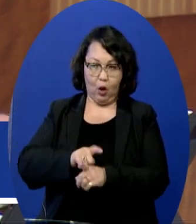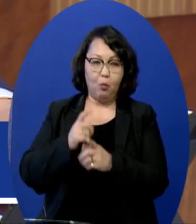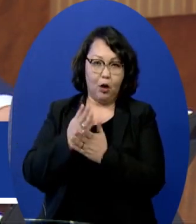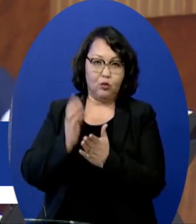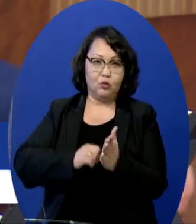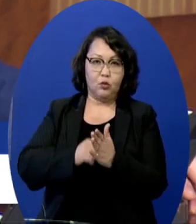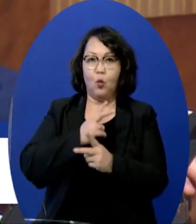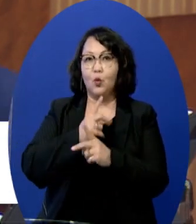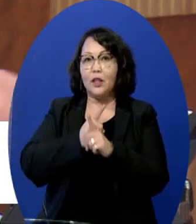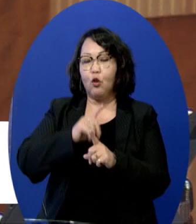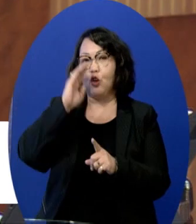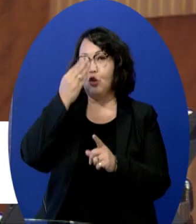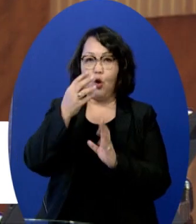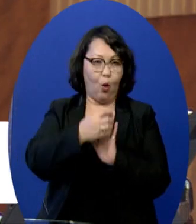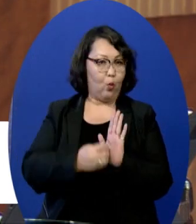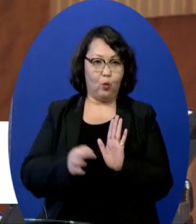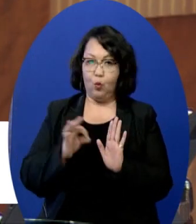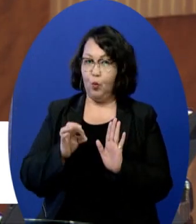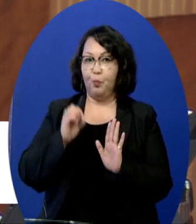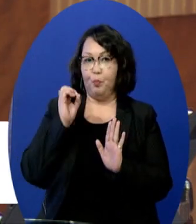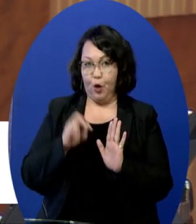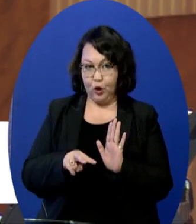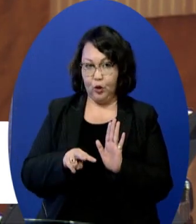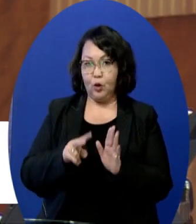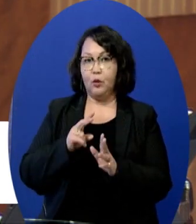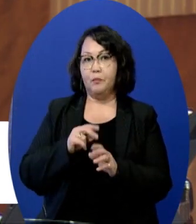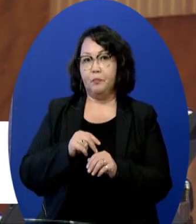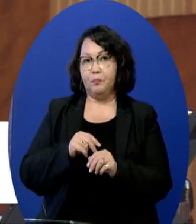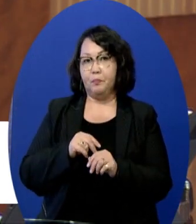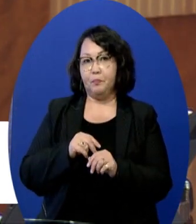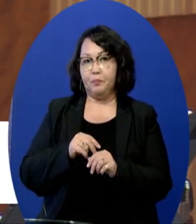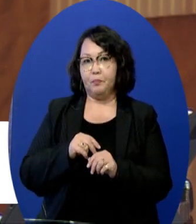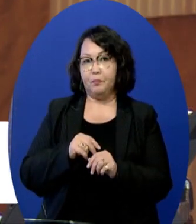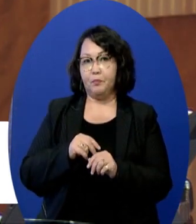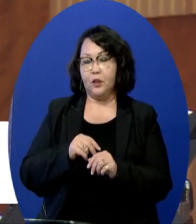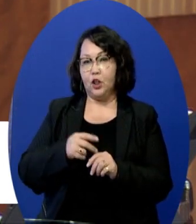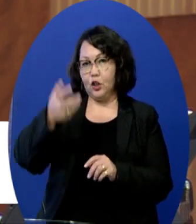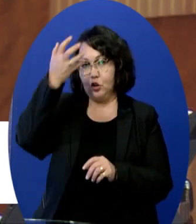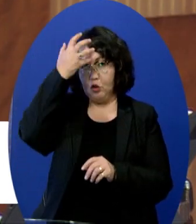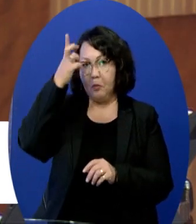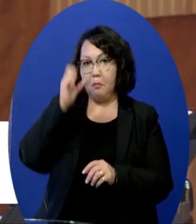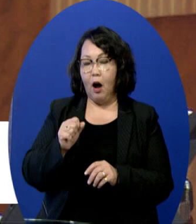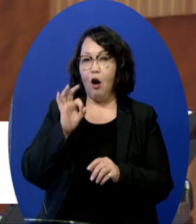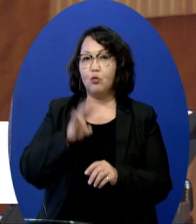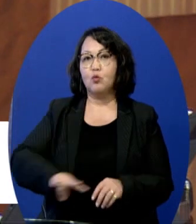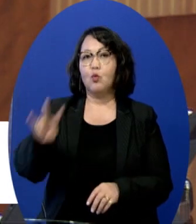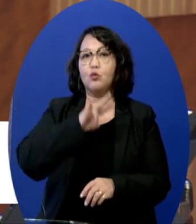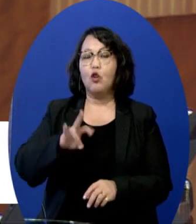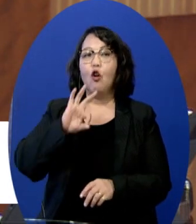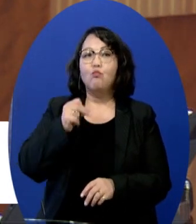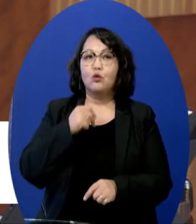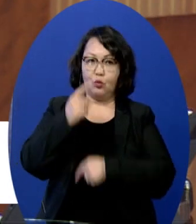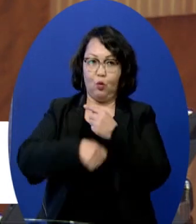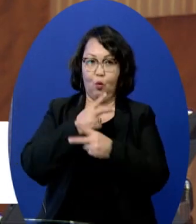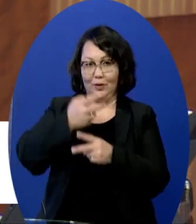хуулиараа зааж өгөхгүй бол Төрийн ба орнотгийн өмчөө хуулиар засгийн газарт ирэх